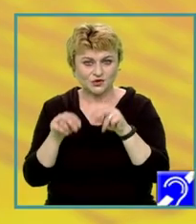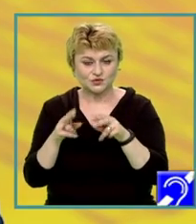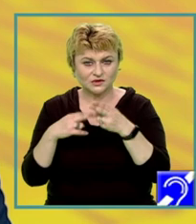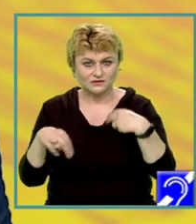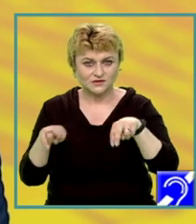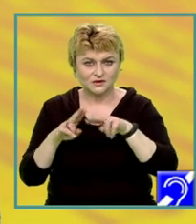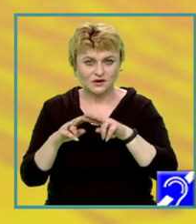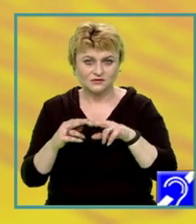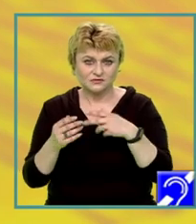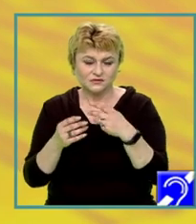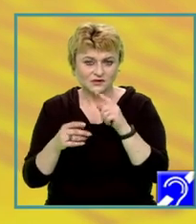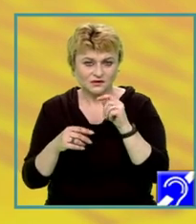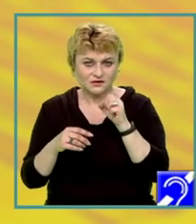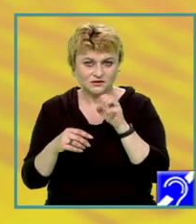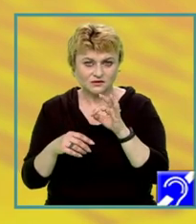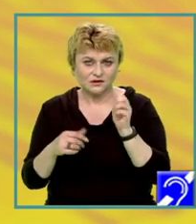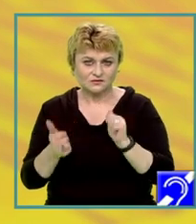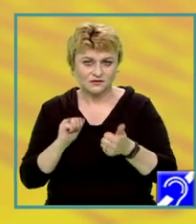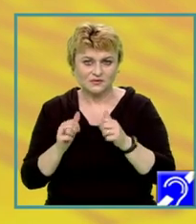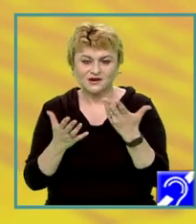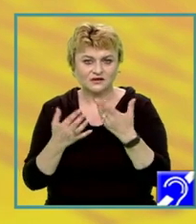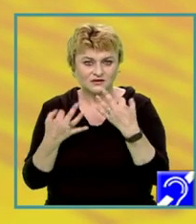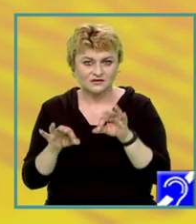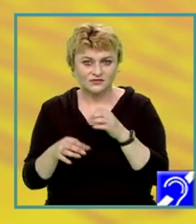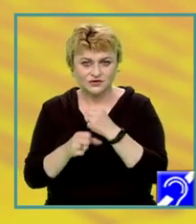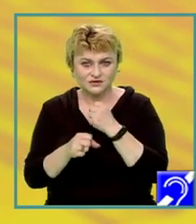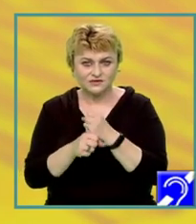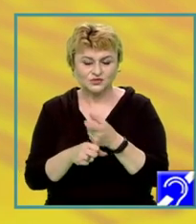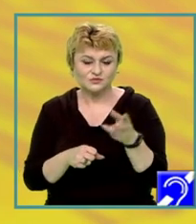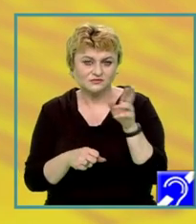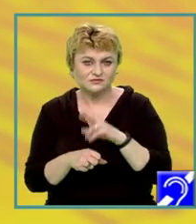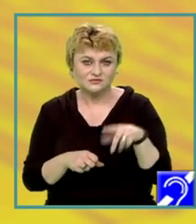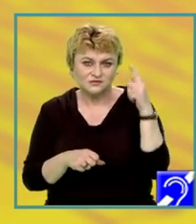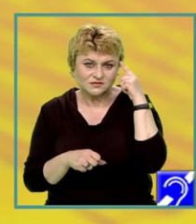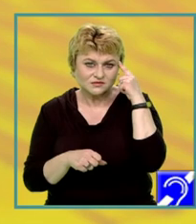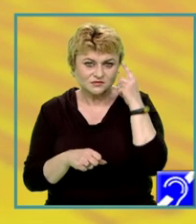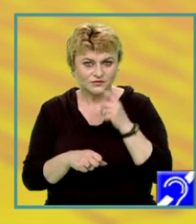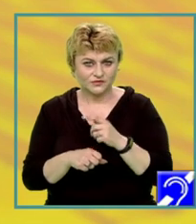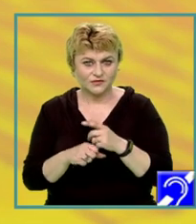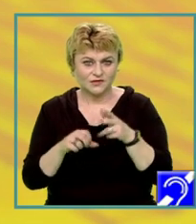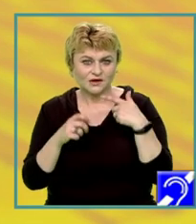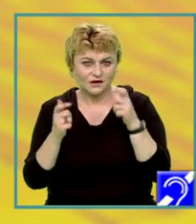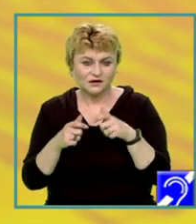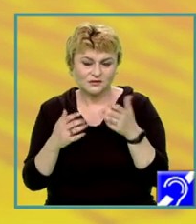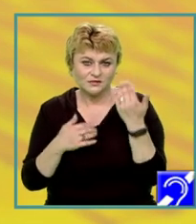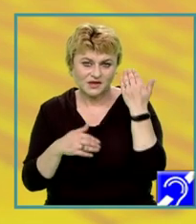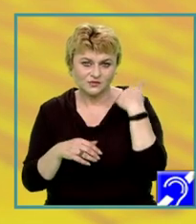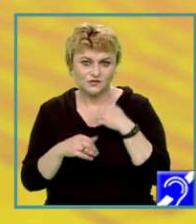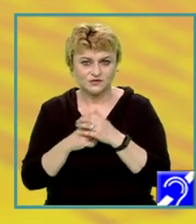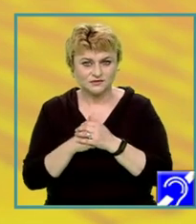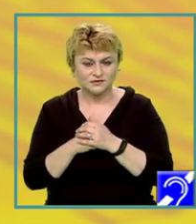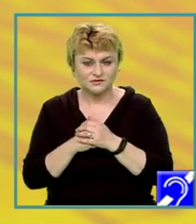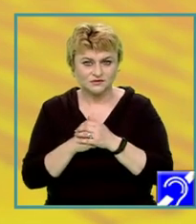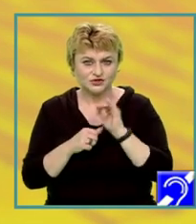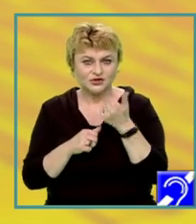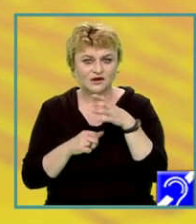test de antrenament care nea permis să facem o revizuire a unor cunoștințe din clasele anterioare prin